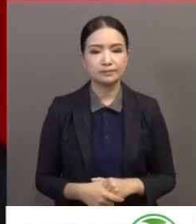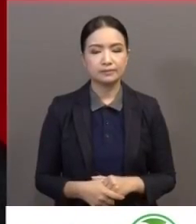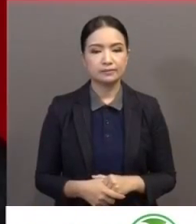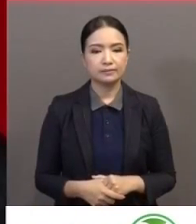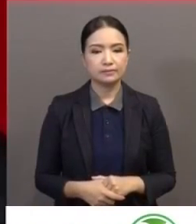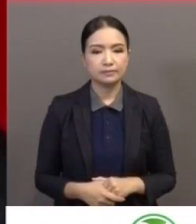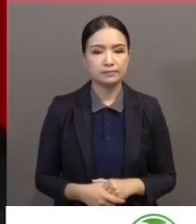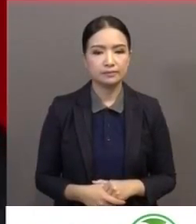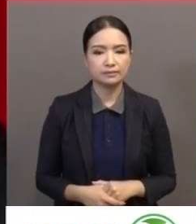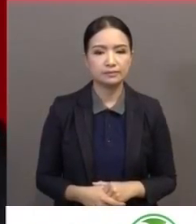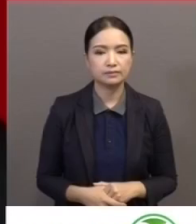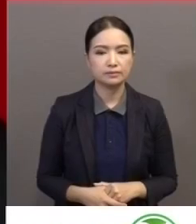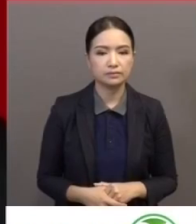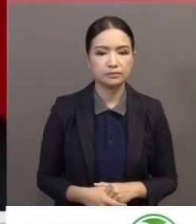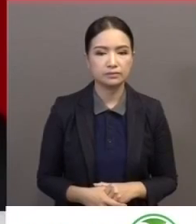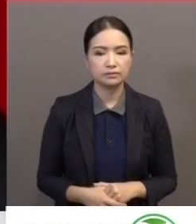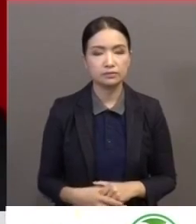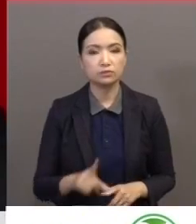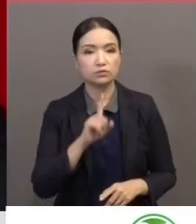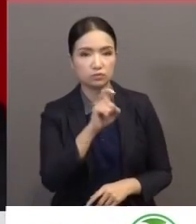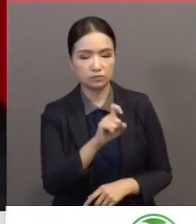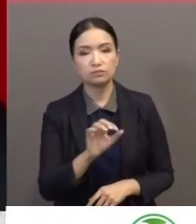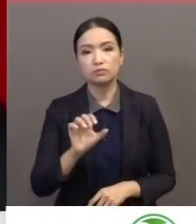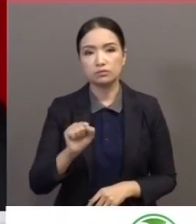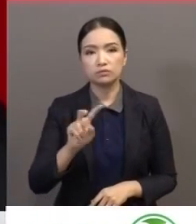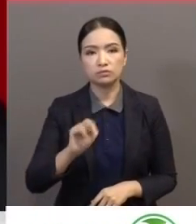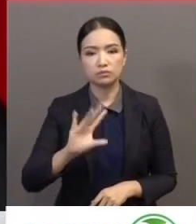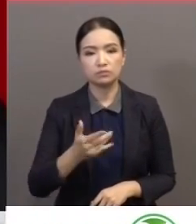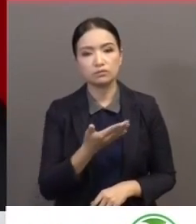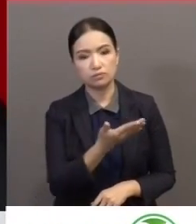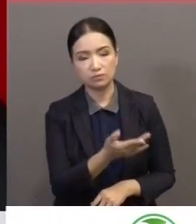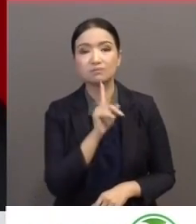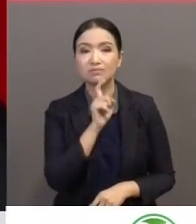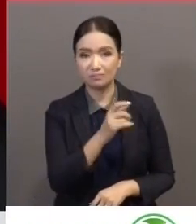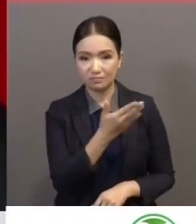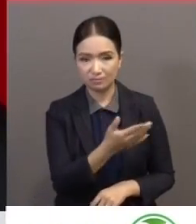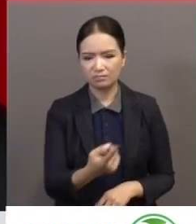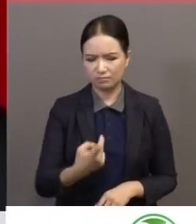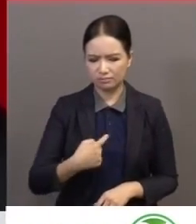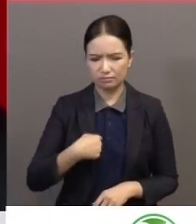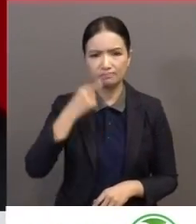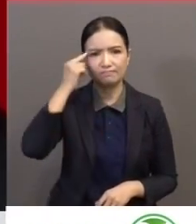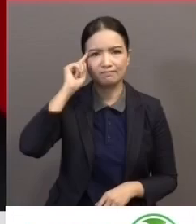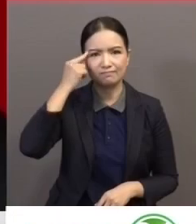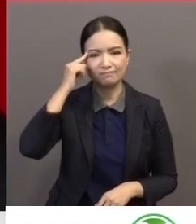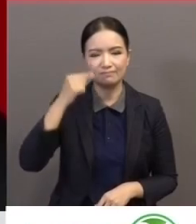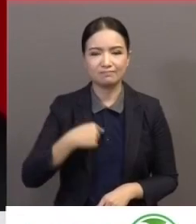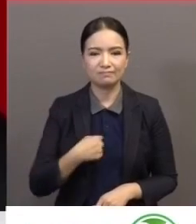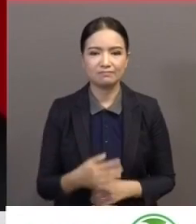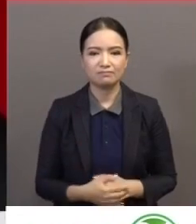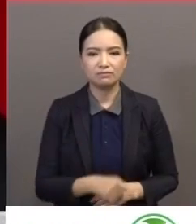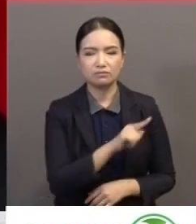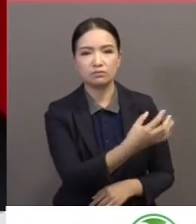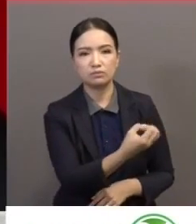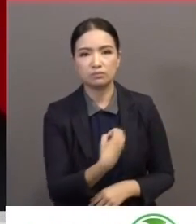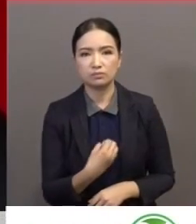ฮะ ก็ต้องถามทางสนช.ไปทางถามทางสนช.ถามทางผมไม่รู้อ่ะเขาไม่ได้บอ